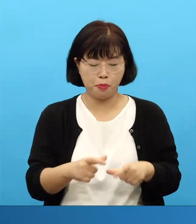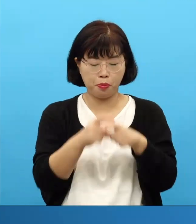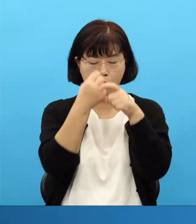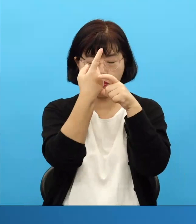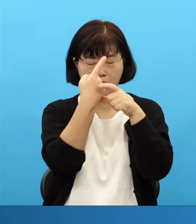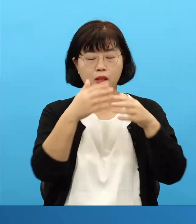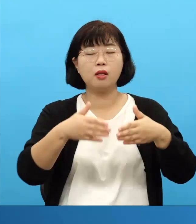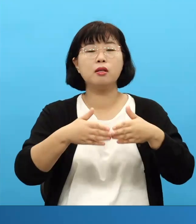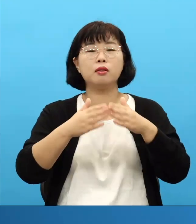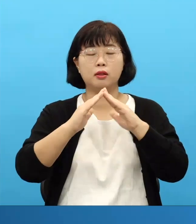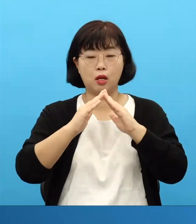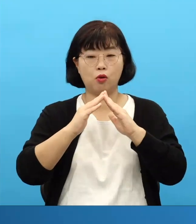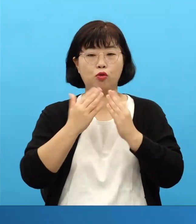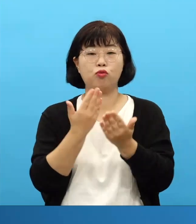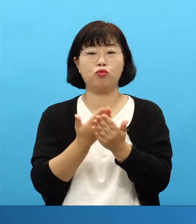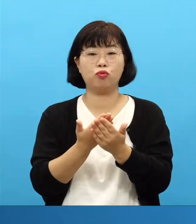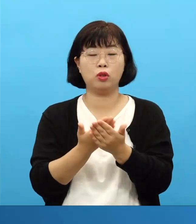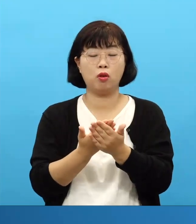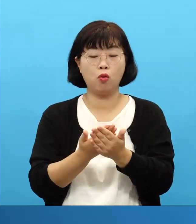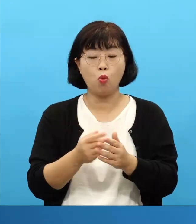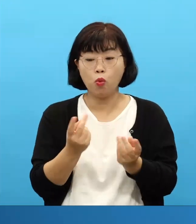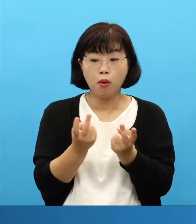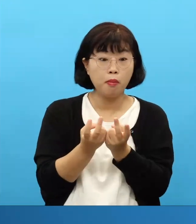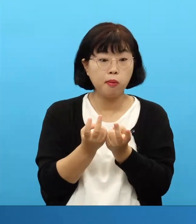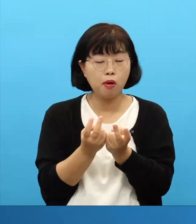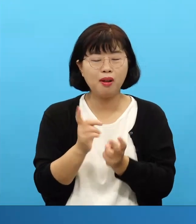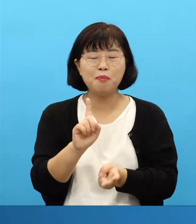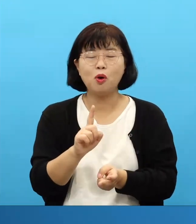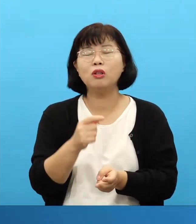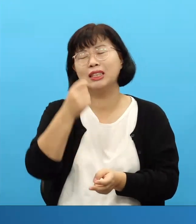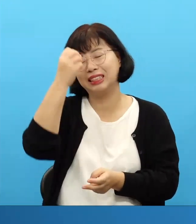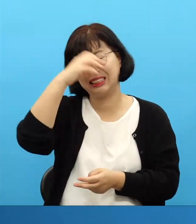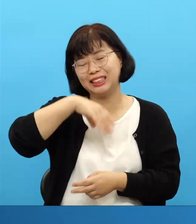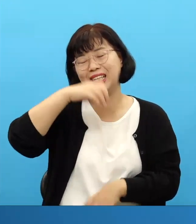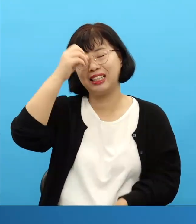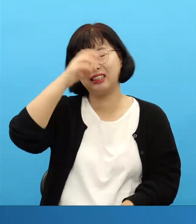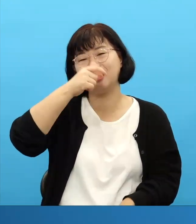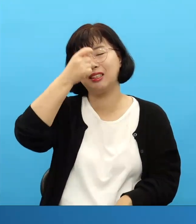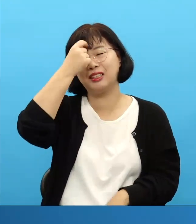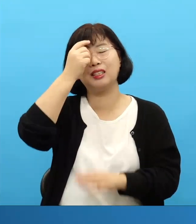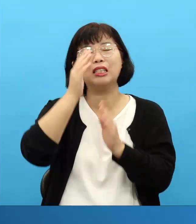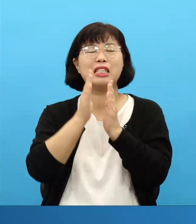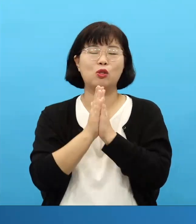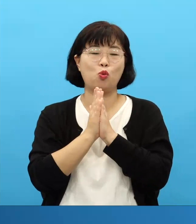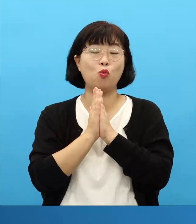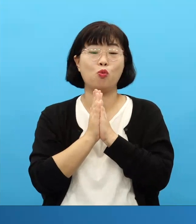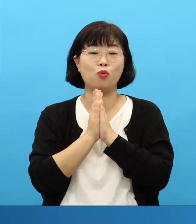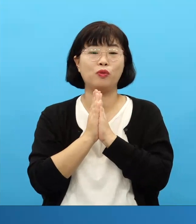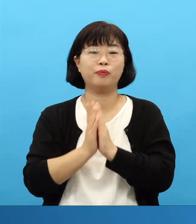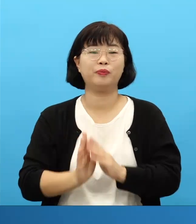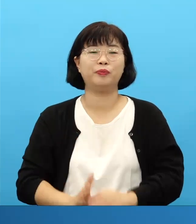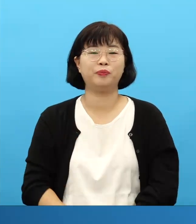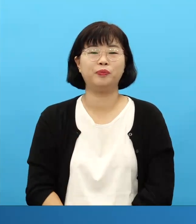이거 그냥 기도하시면 돼요. So just pray about that. 이걸 기도하고 있으면 반드시